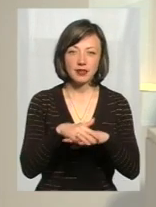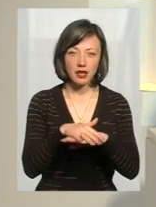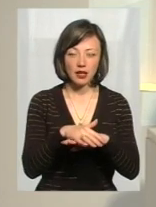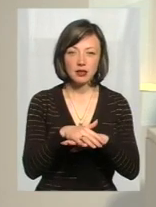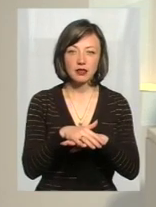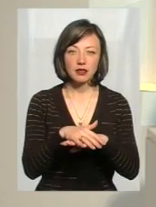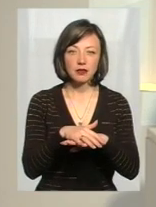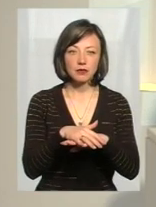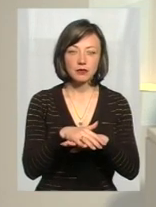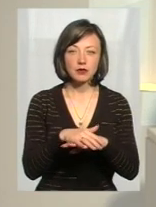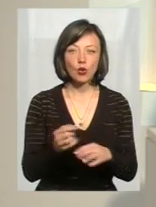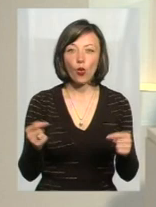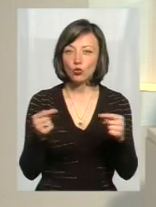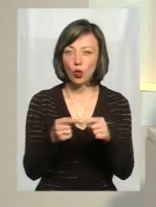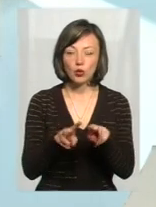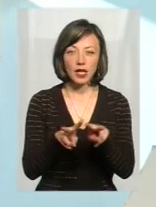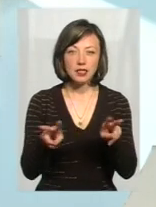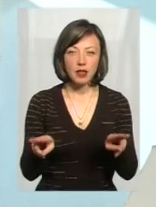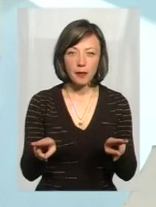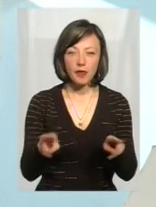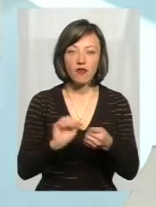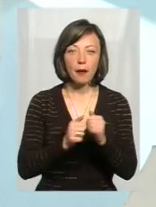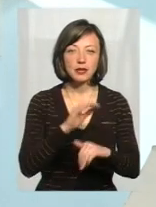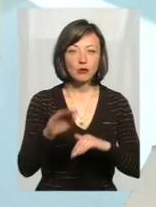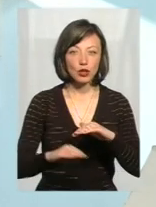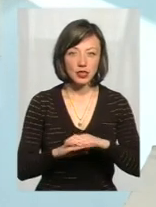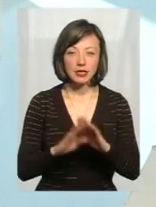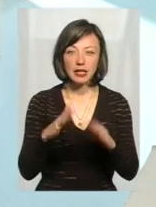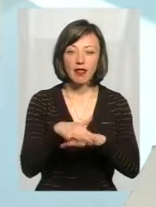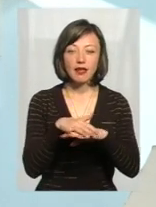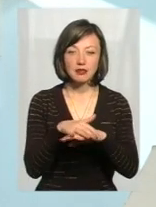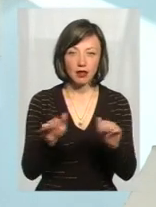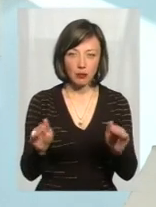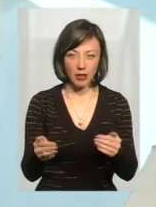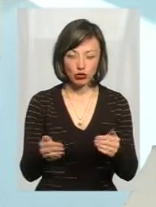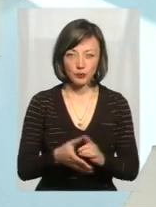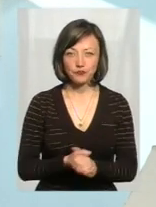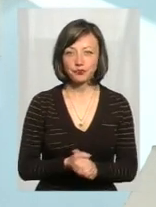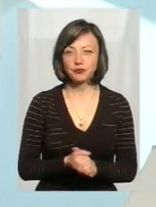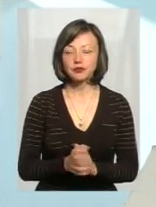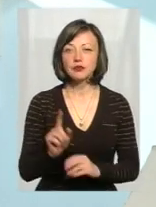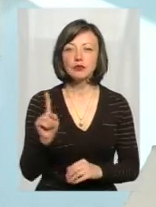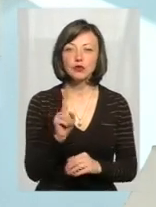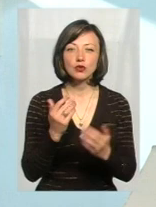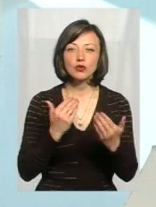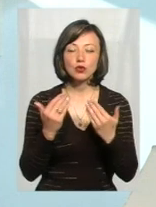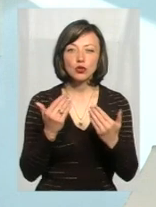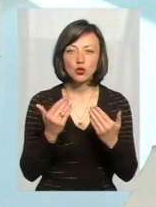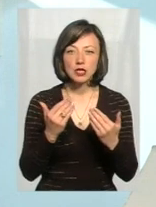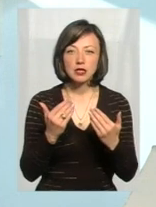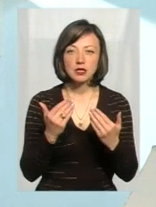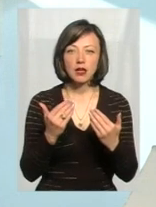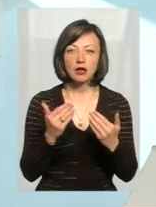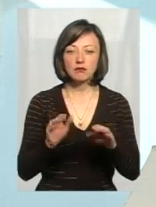воно точно таке саме, як і у Кам'янці-Подільському, тільки населення менше. Що стосується промоції,